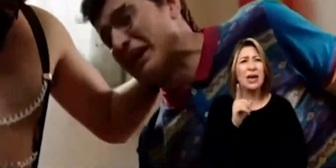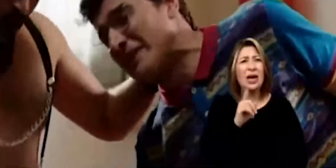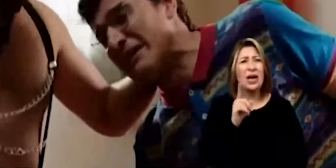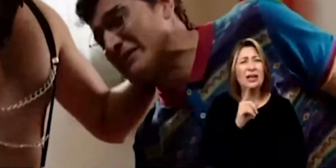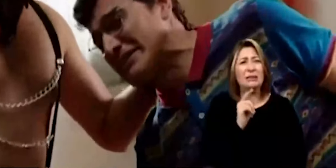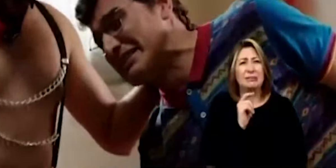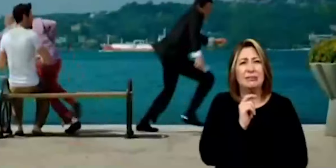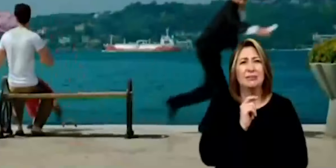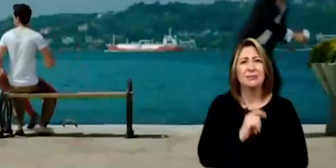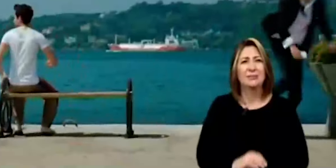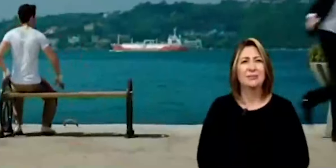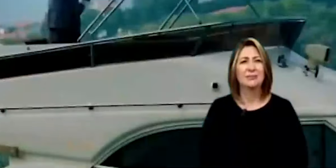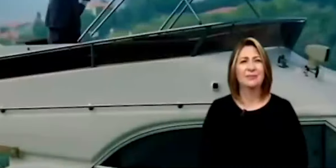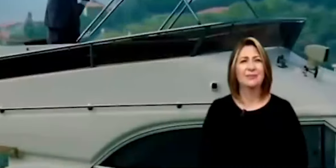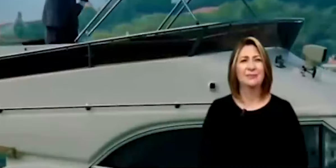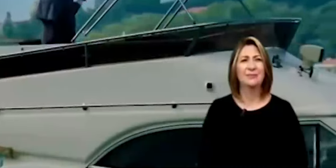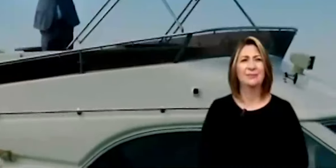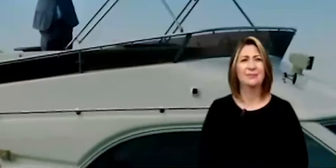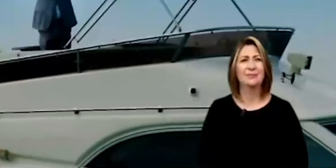razı olsun.